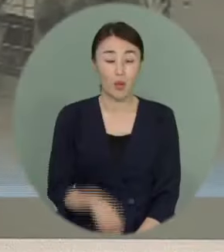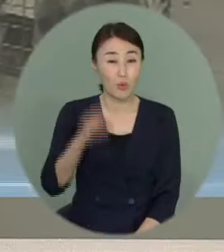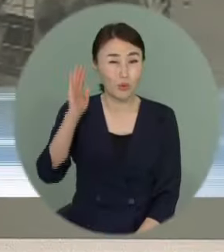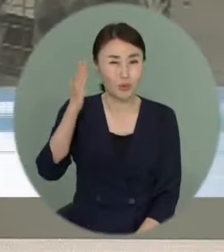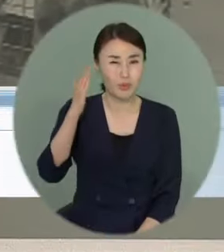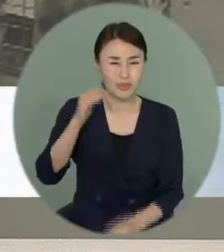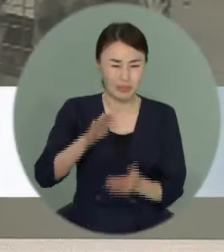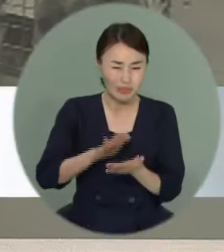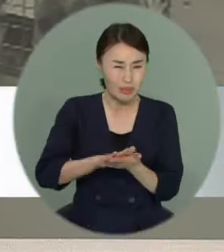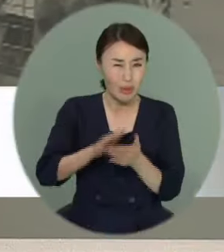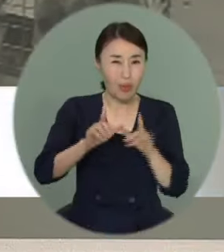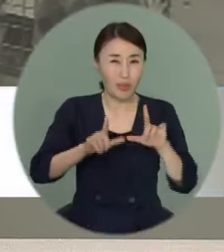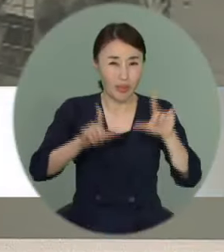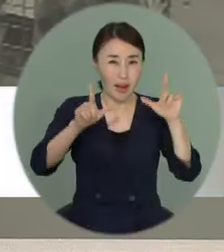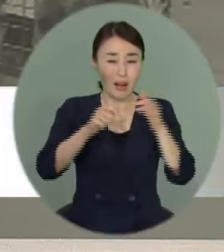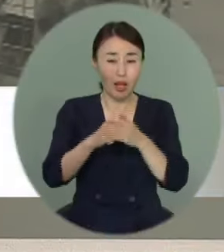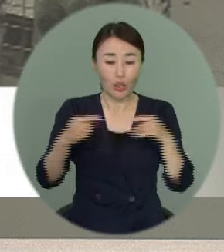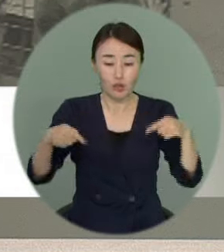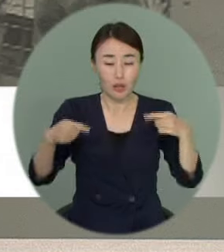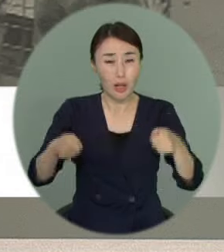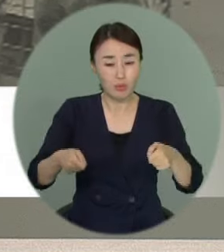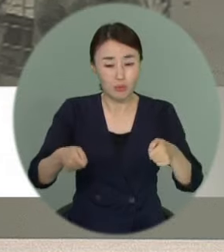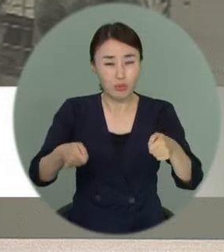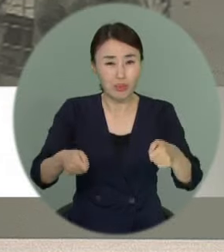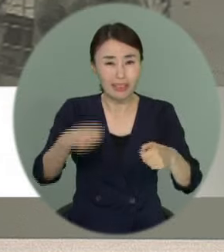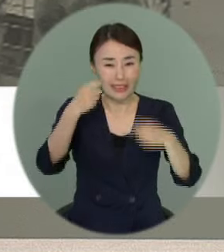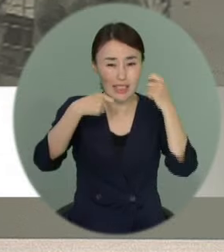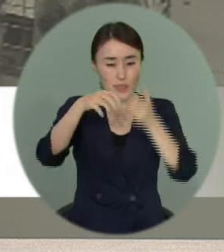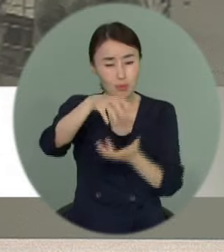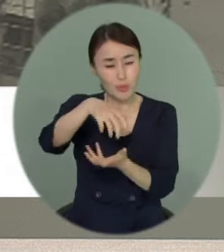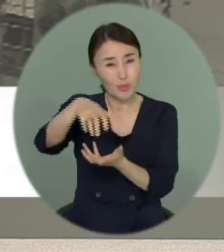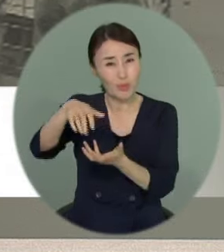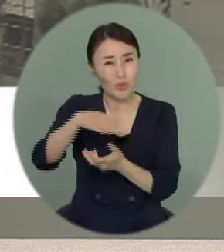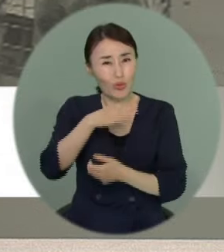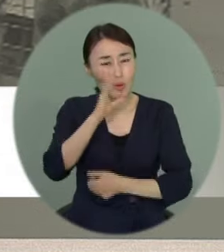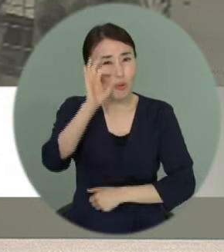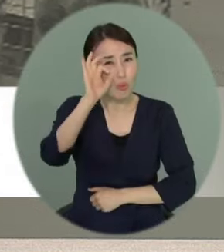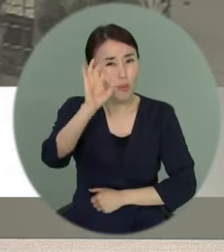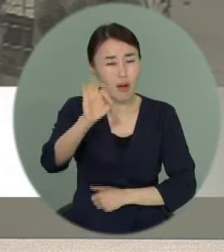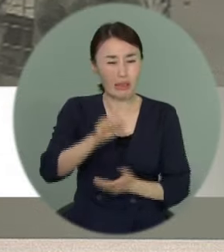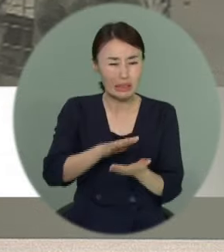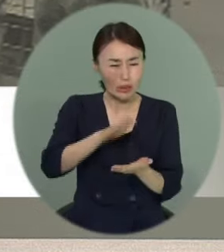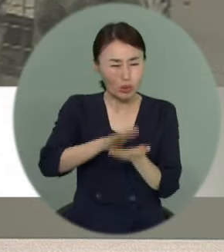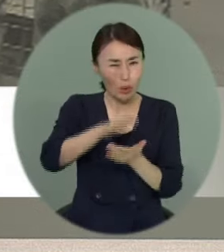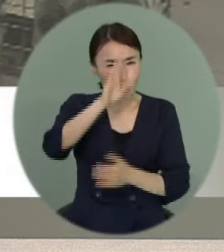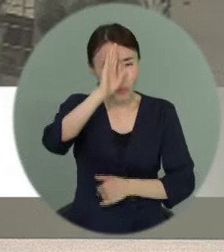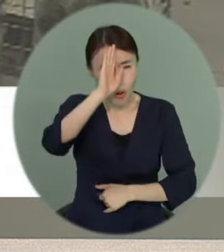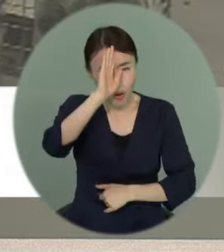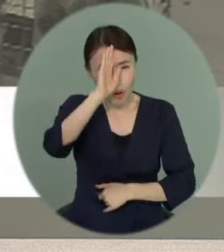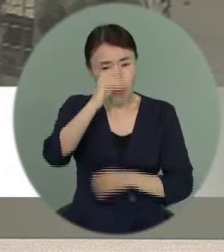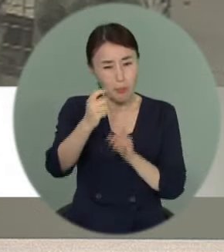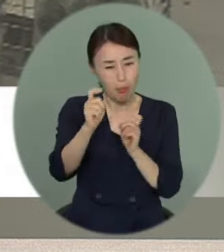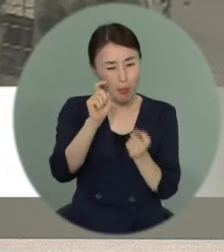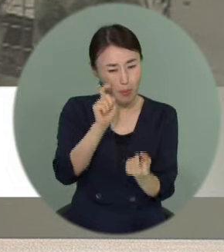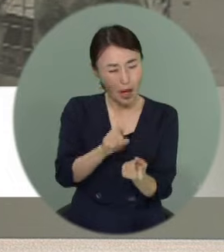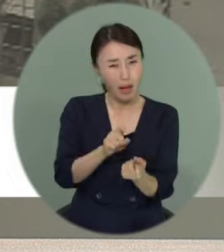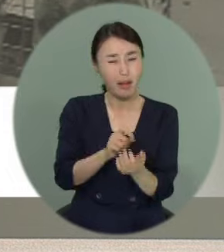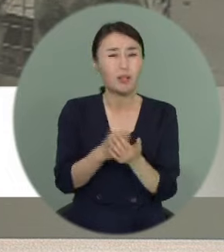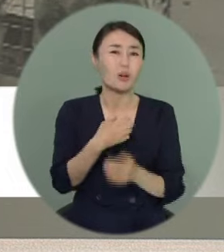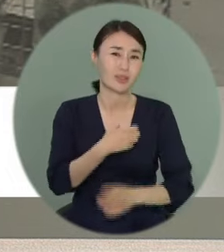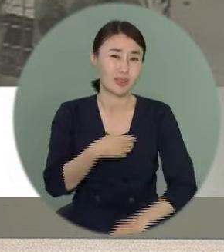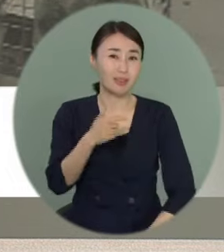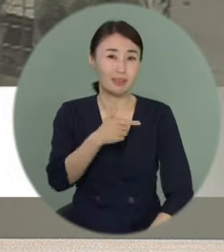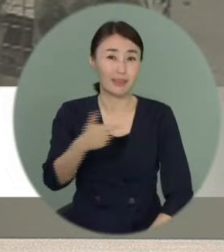요즘 같은 날씨에 술의 폐지를 싣고 다니는 어르신들을 보면 혹시나 온열 질환에 노출되지 않을지 걱정이